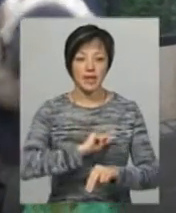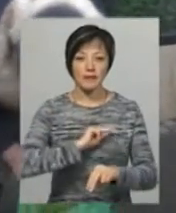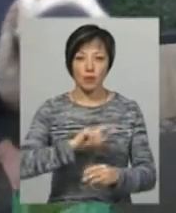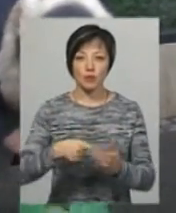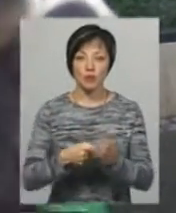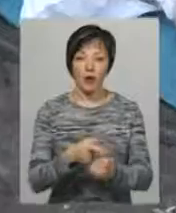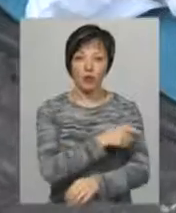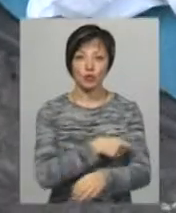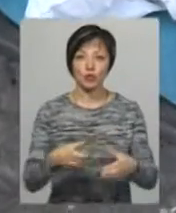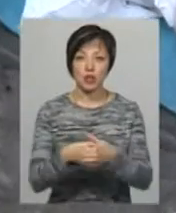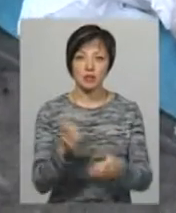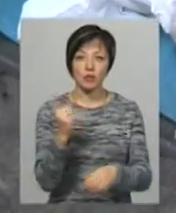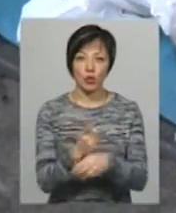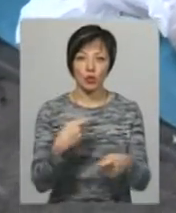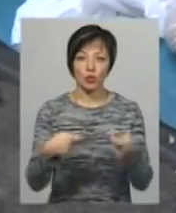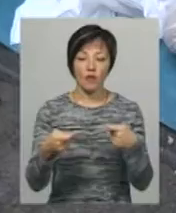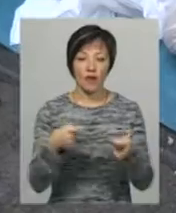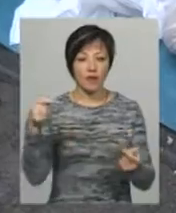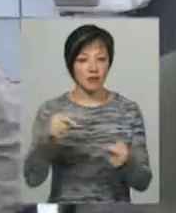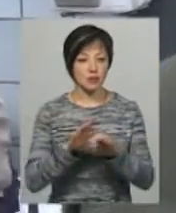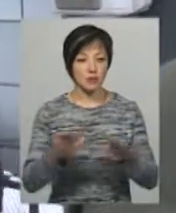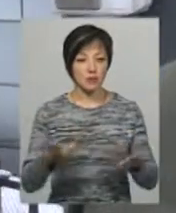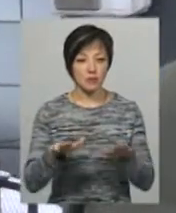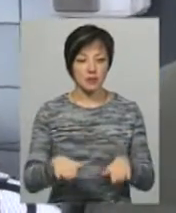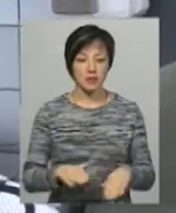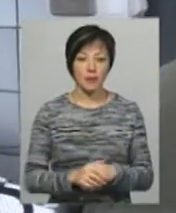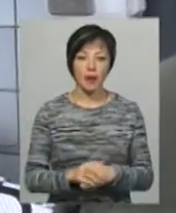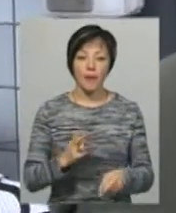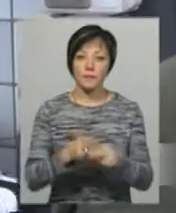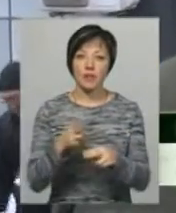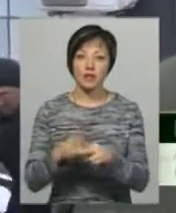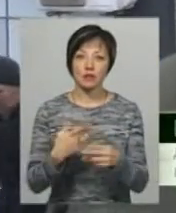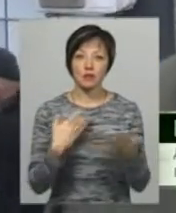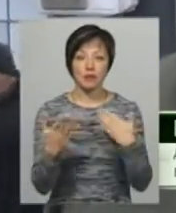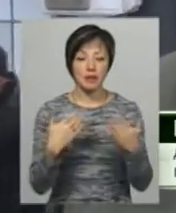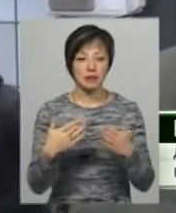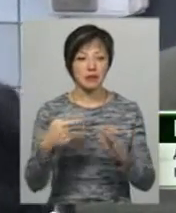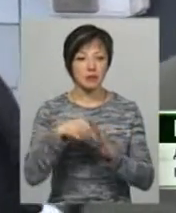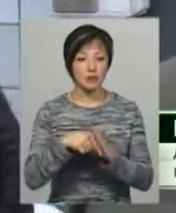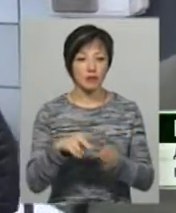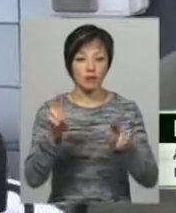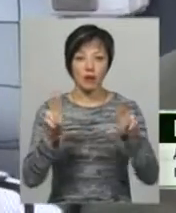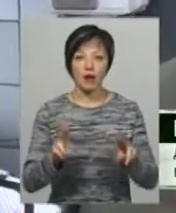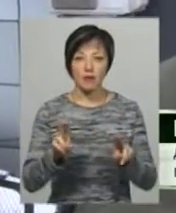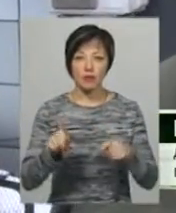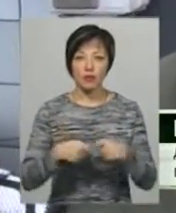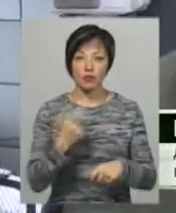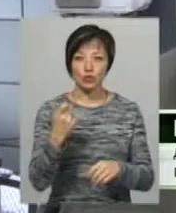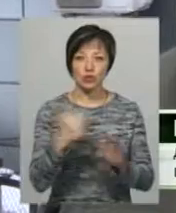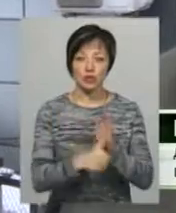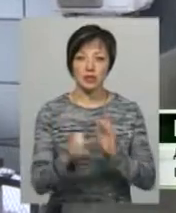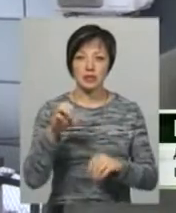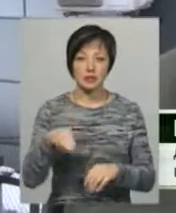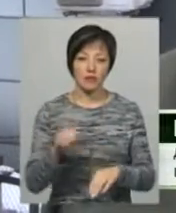муніципальної дружини також забороняють торгувати в невстановлених місцях. Профілактичні бесіди з приводу правопорушення згідно 160 статті